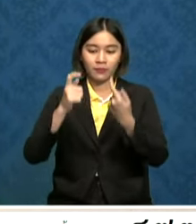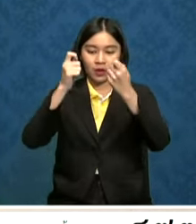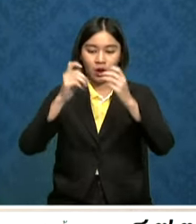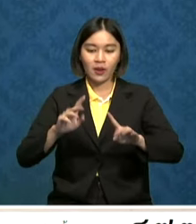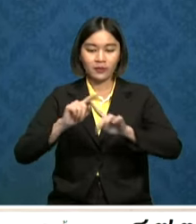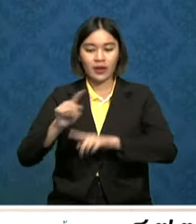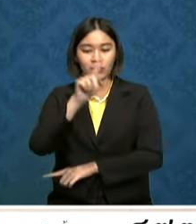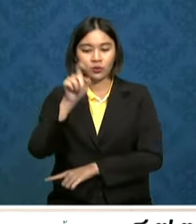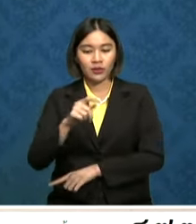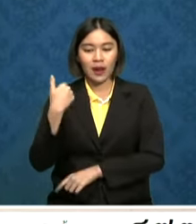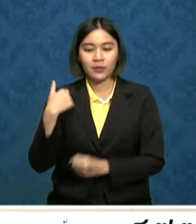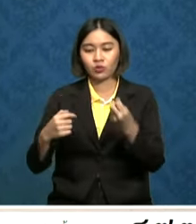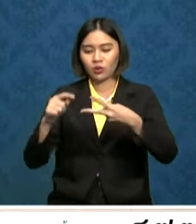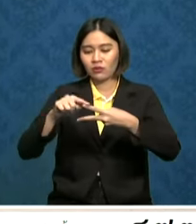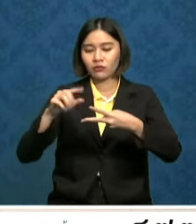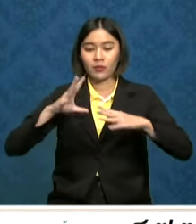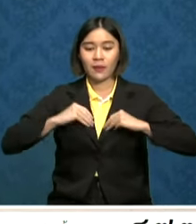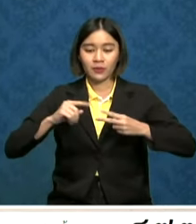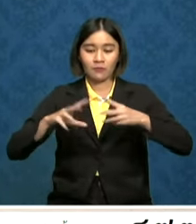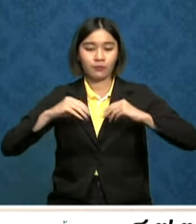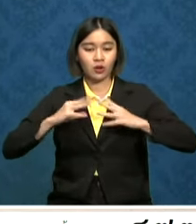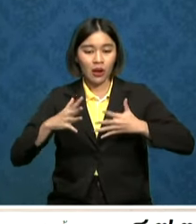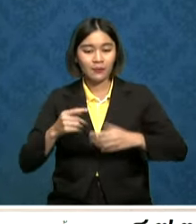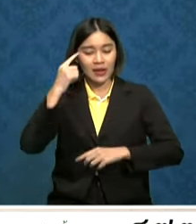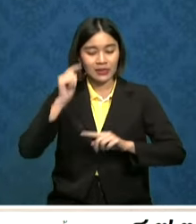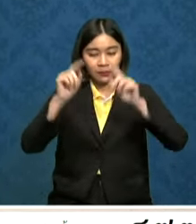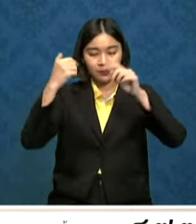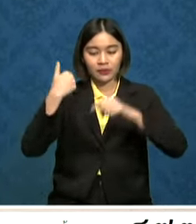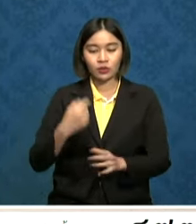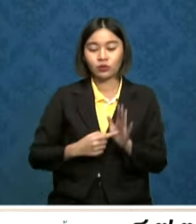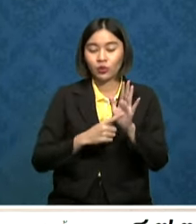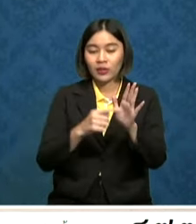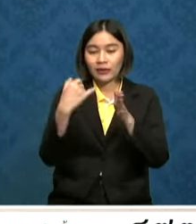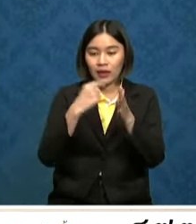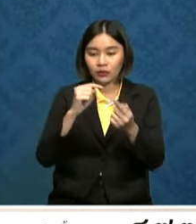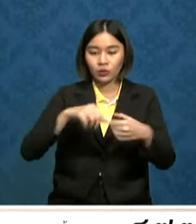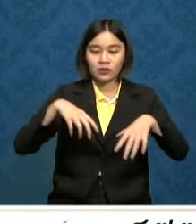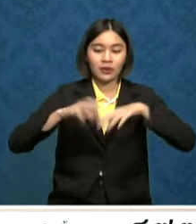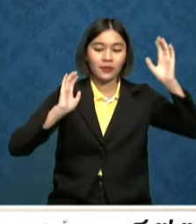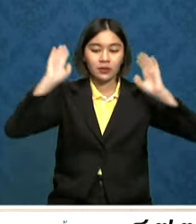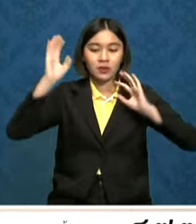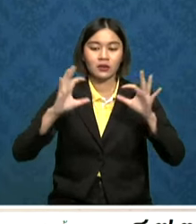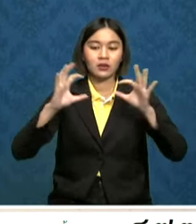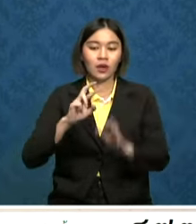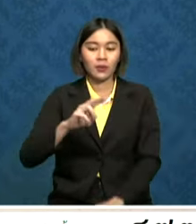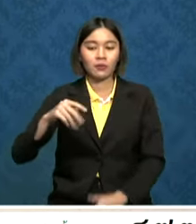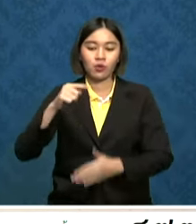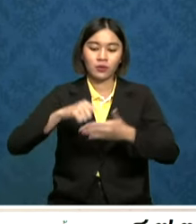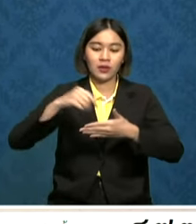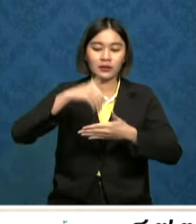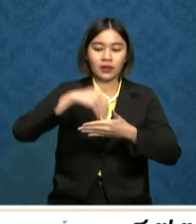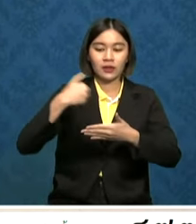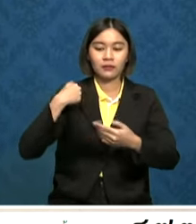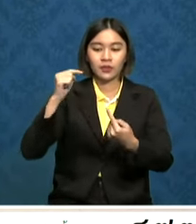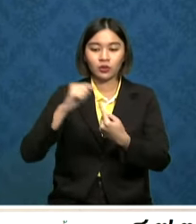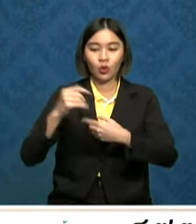ที่อาจจะมีมากกว่า2ตัวเลือกคำตอบถ้าจะให้เห็นภาพก็อยากจะยกตัวอย่างนะครับของการจัดประชามติเรื่องระบบเลือกตั้งที่เกิดขึ้นที่ประเทศ